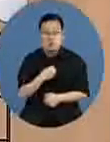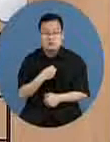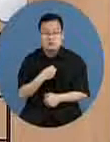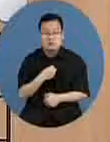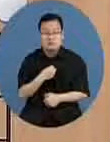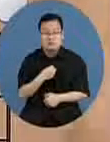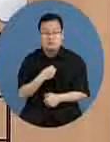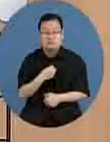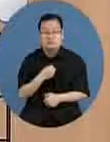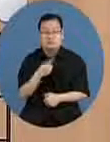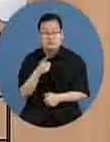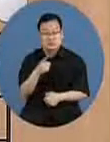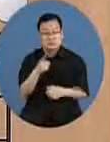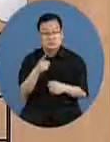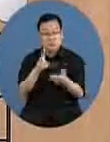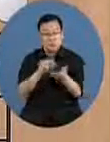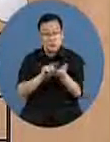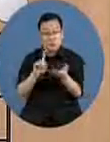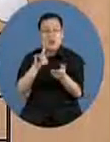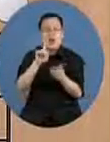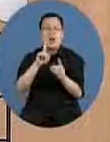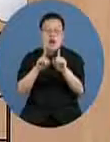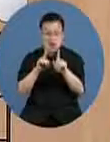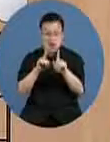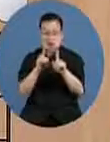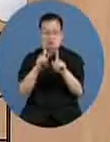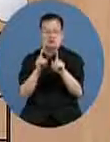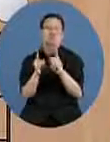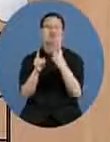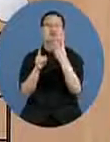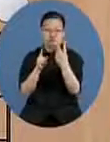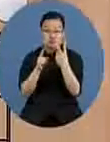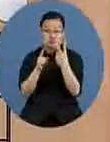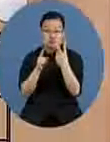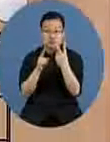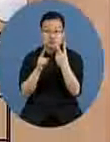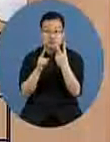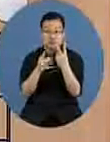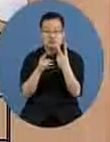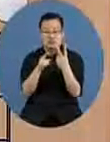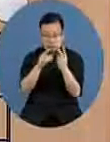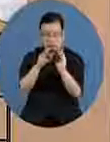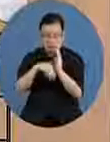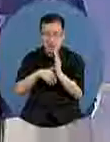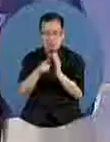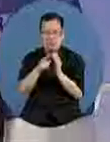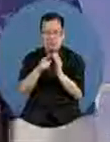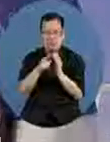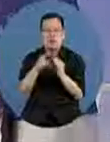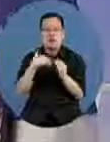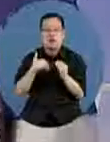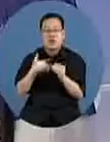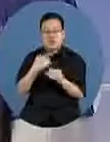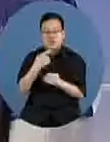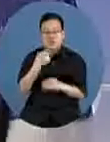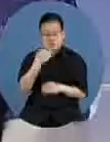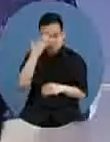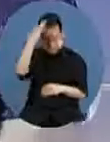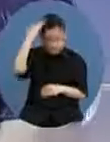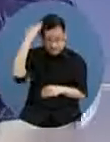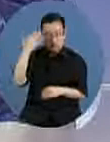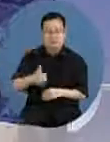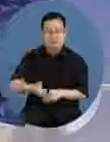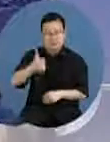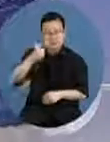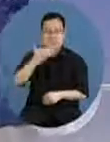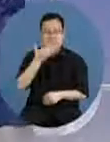되겠죠. 자, 이 문제의 정답은 한 점을 키워서 잡히는 게 정답이 되겠습니다. 네, 두 번째 문제인데요.